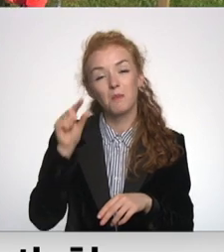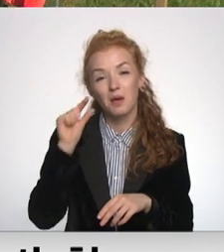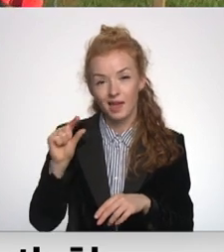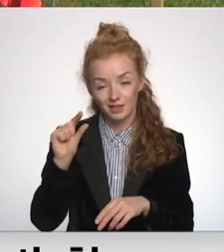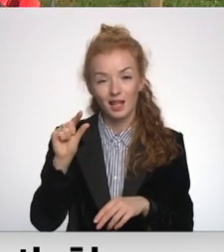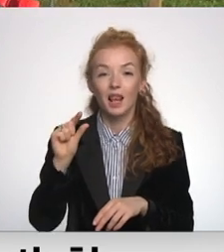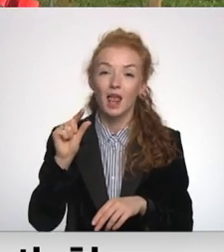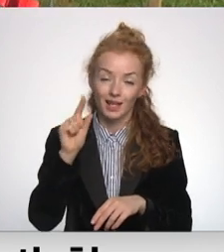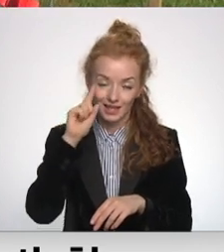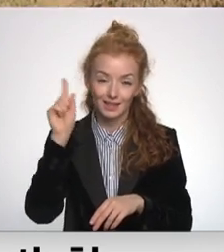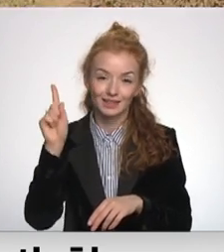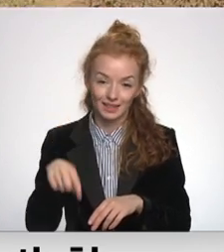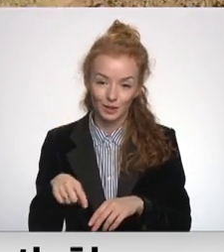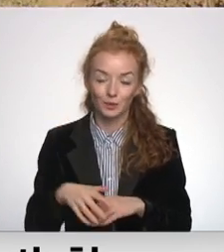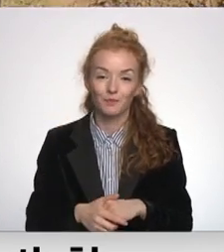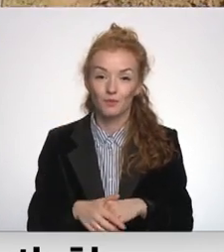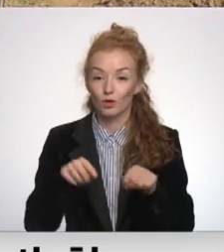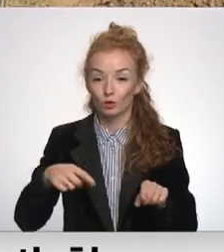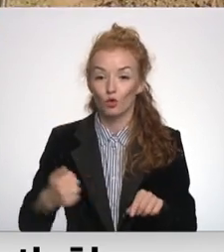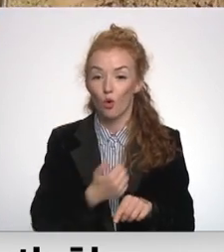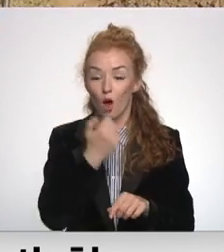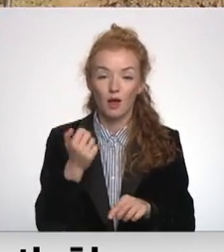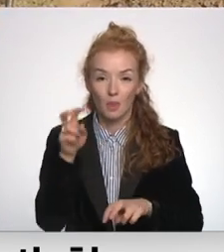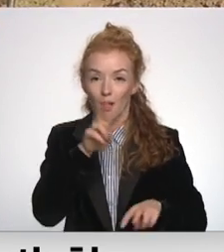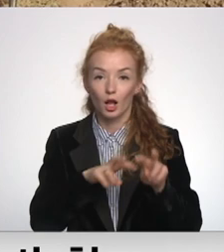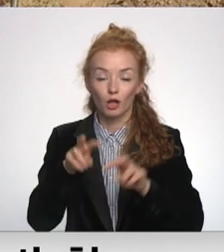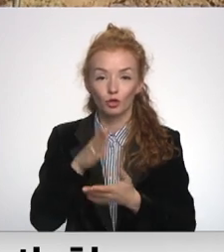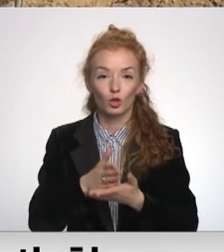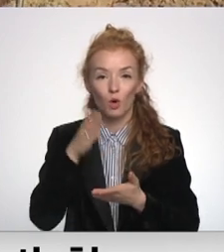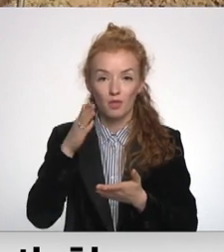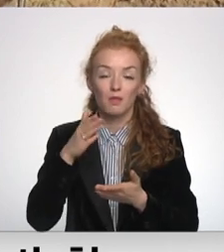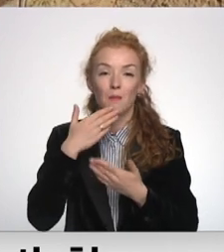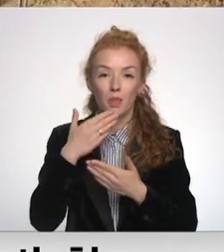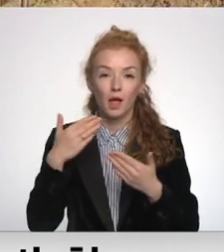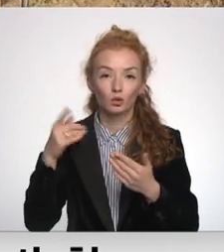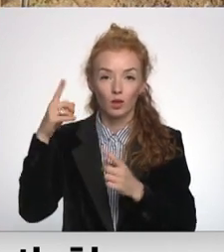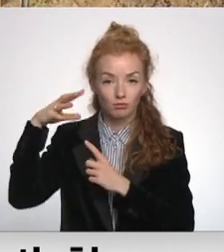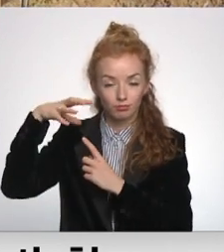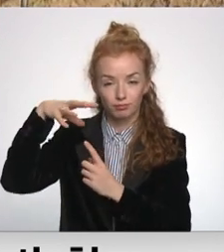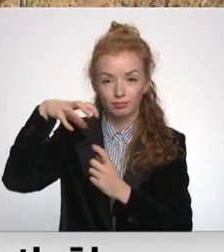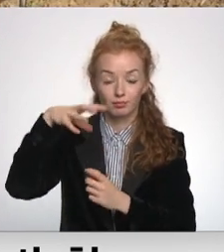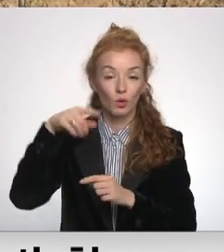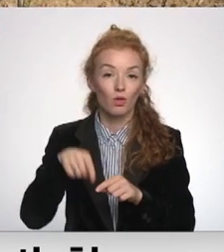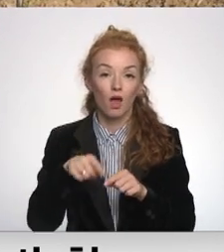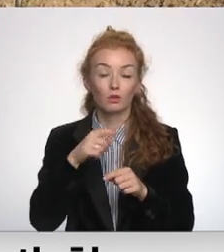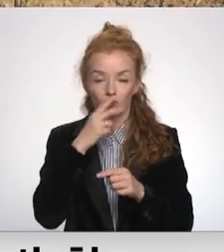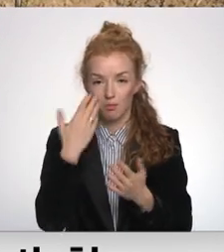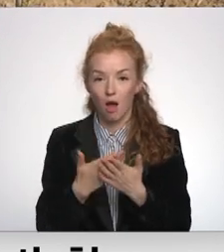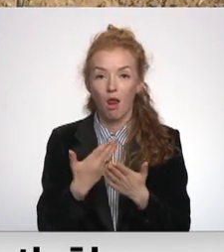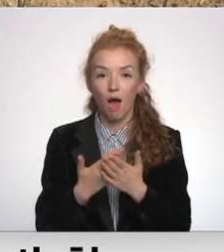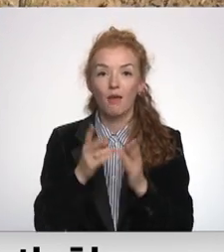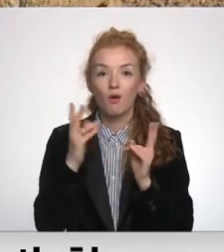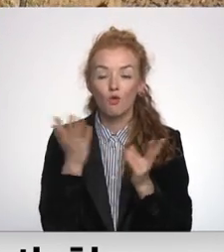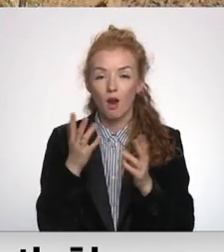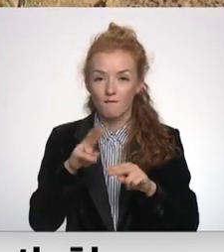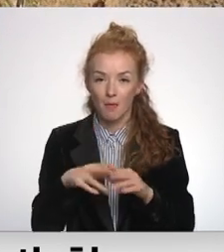mazliet, jā. Šogad meklēšana notiekot pēc satelīta attēliem, kas precīzāk norāda iespējamo